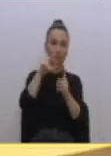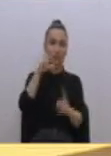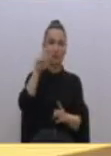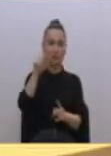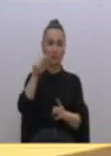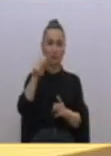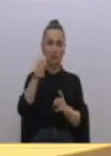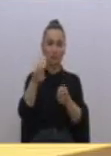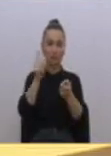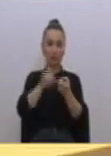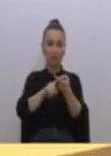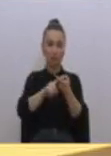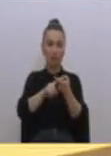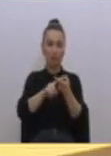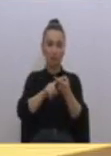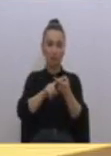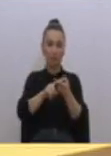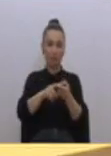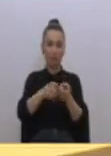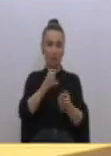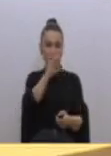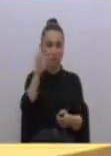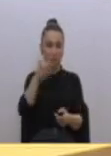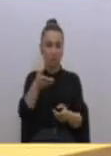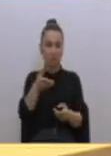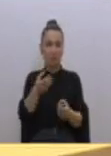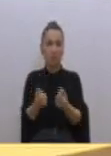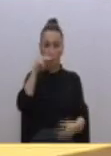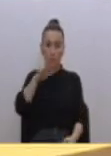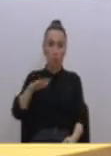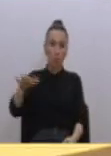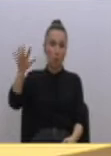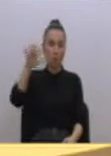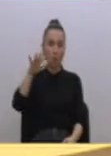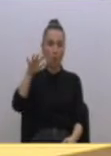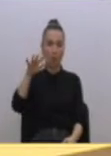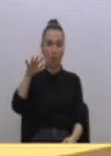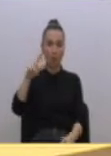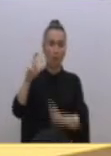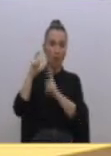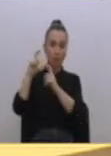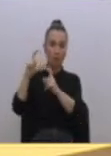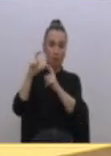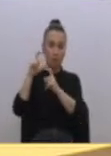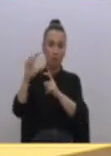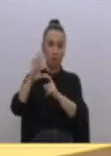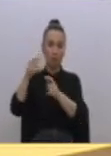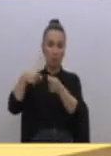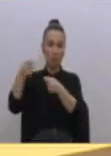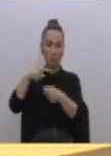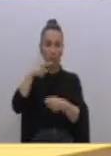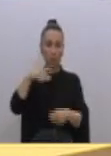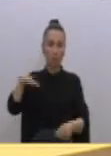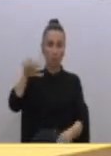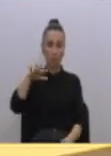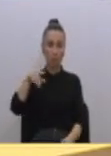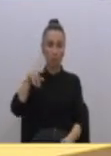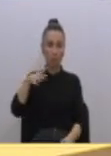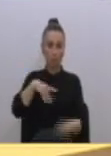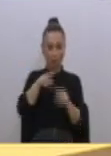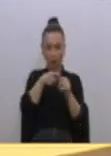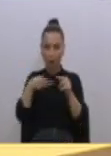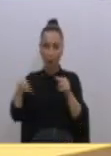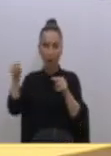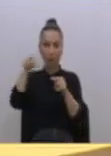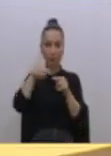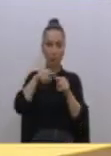ca și ce mă valic pe nebia. Dar Saidan, sau țari, Turtebista, nu exportis, Rusetii, Sakar Rusetii, Doris Gaulit,